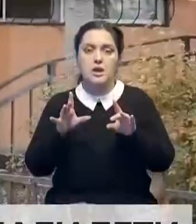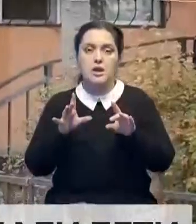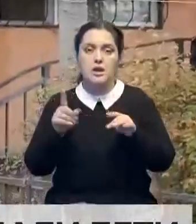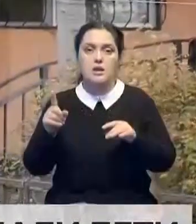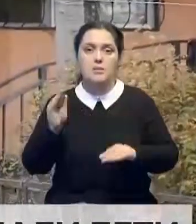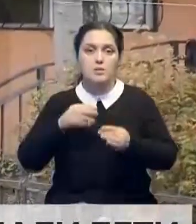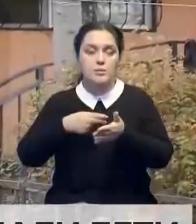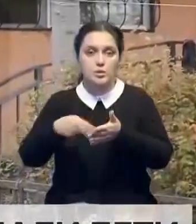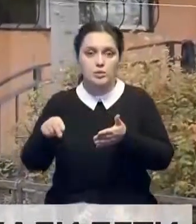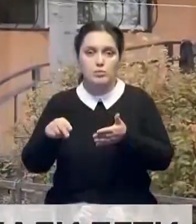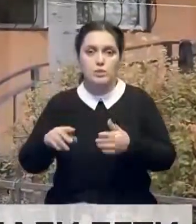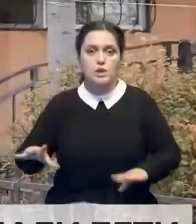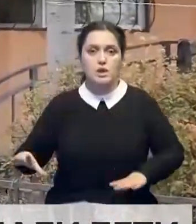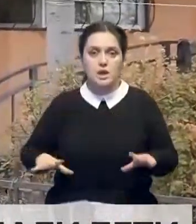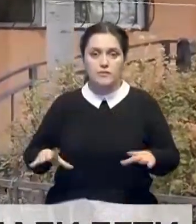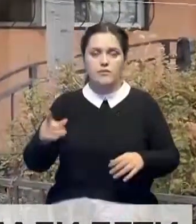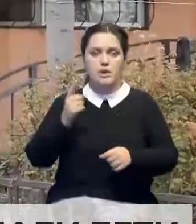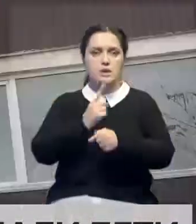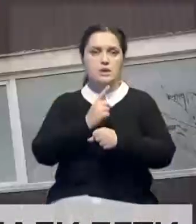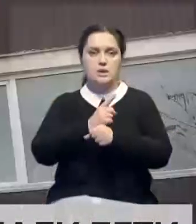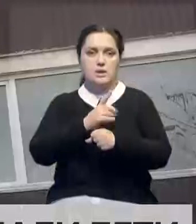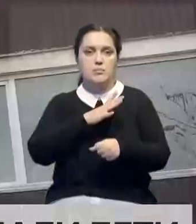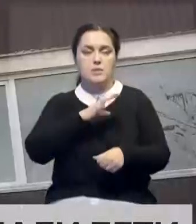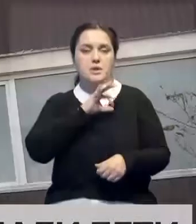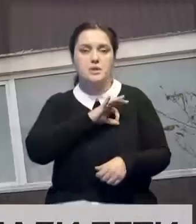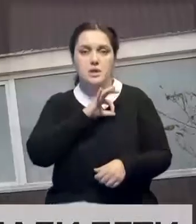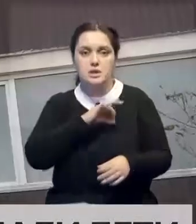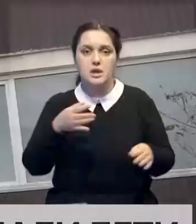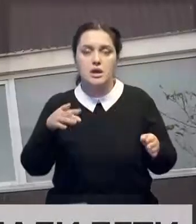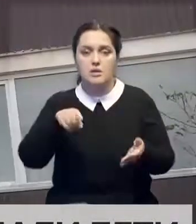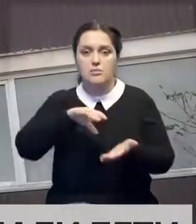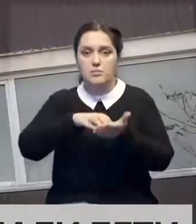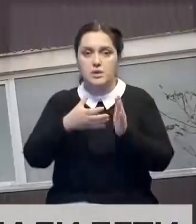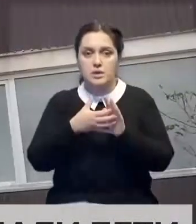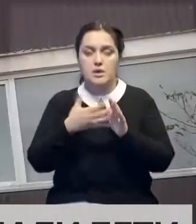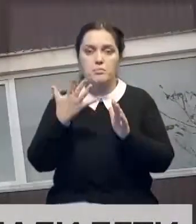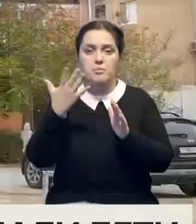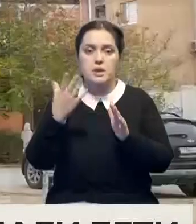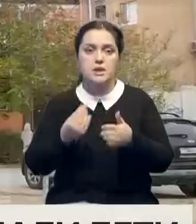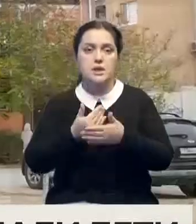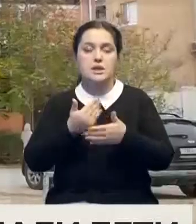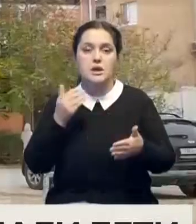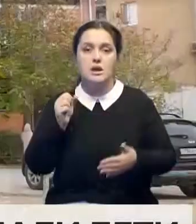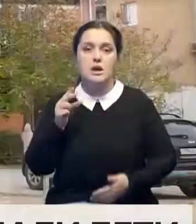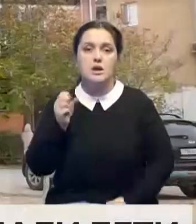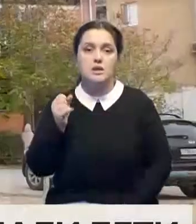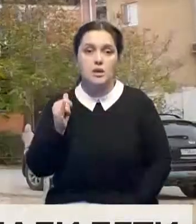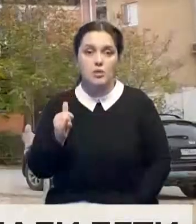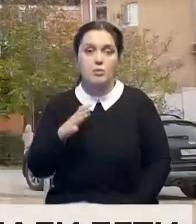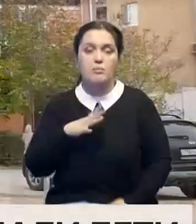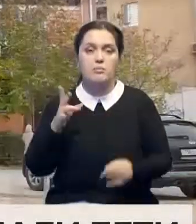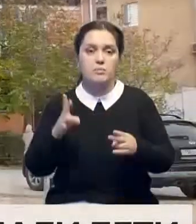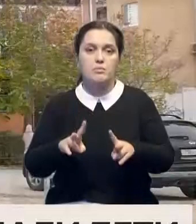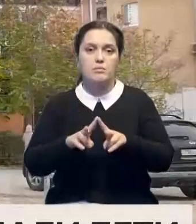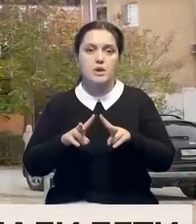словам специалистов, препарат был куплен на местном рынке, и его нельзя было использовать в закрытых помещениях. Напомню,